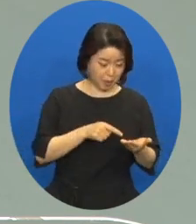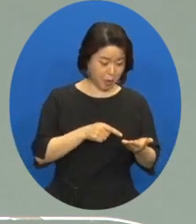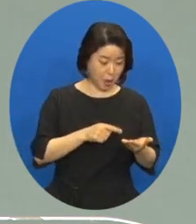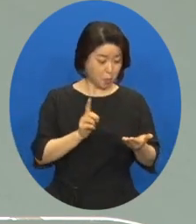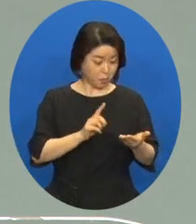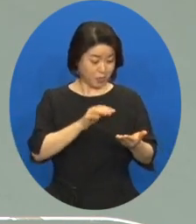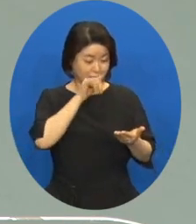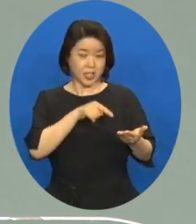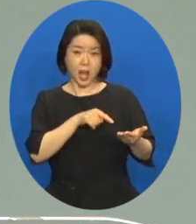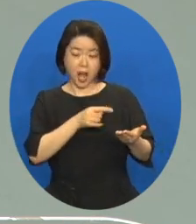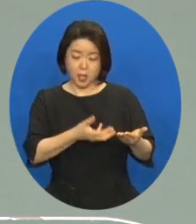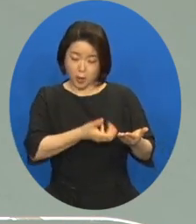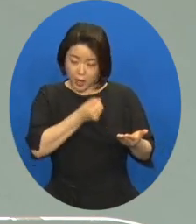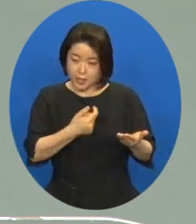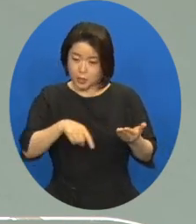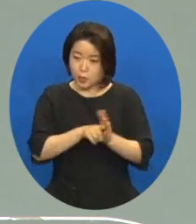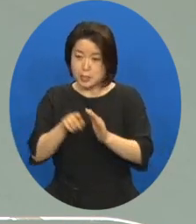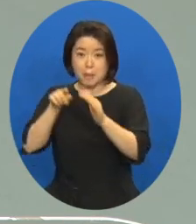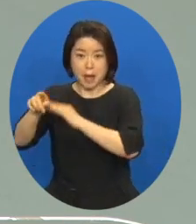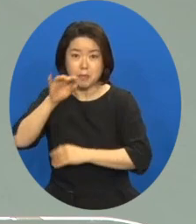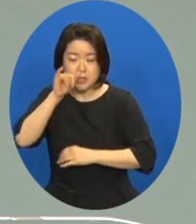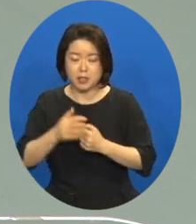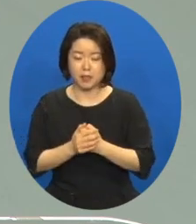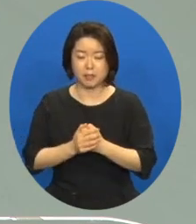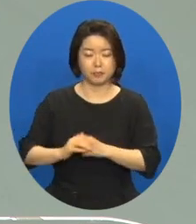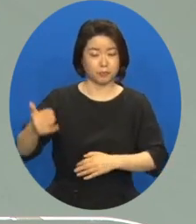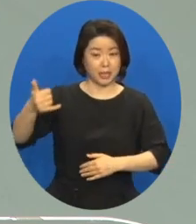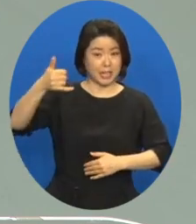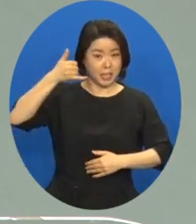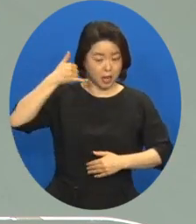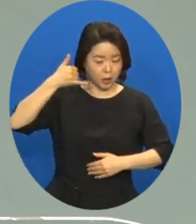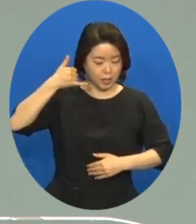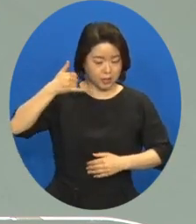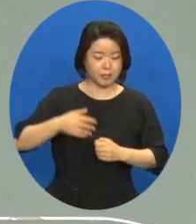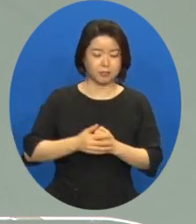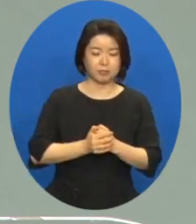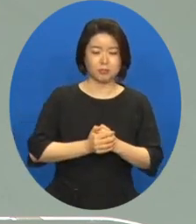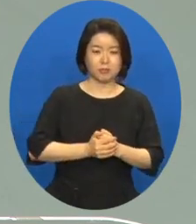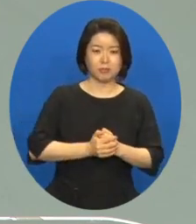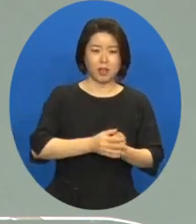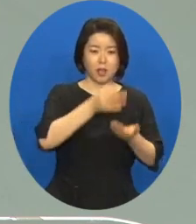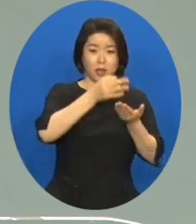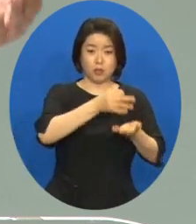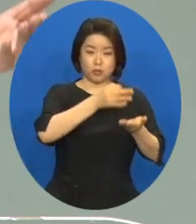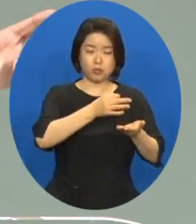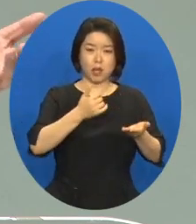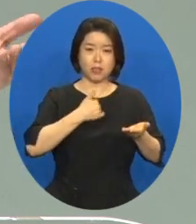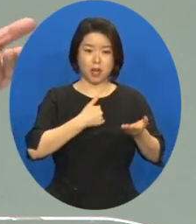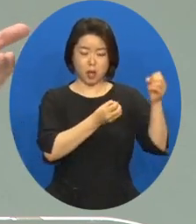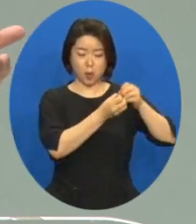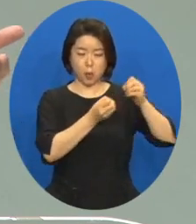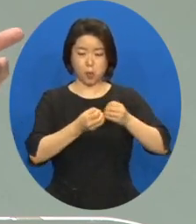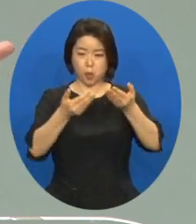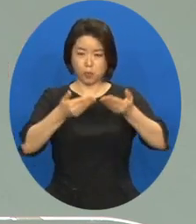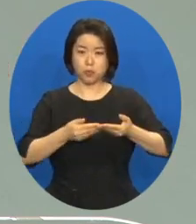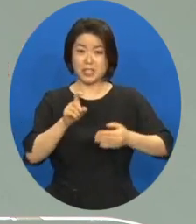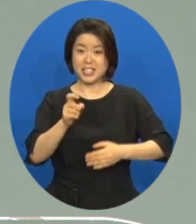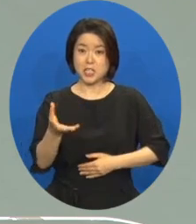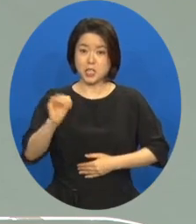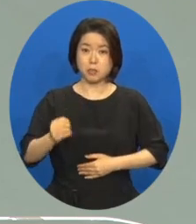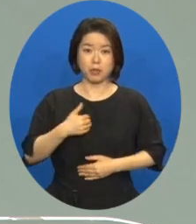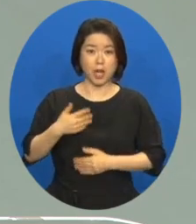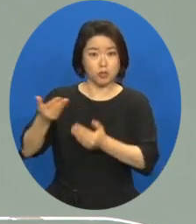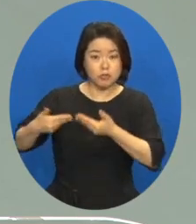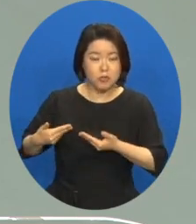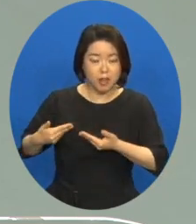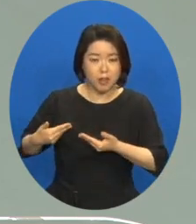받아오잖아요. 아니, 연락이 왔는데 유산이 10억이 왔대요. 아, 나를 위해서 유산이 누가 10억을 남겼대.